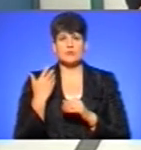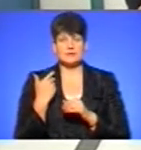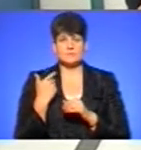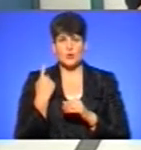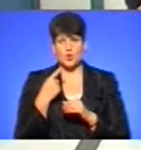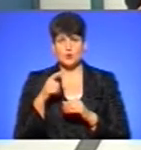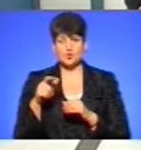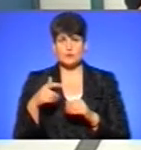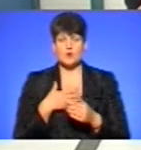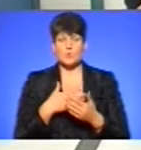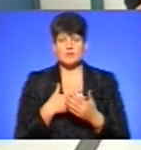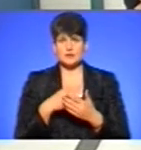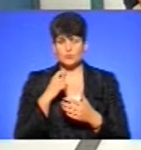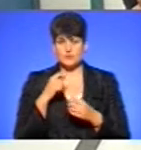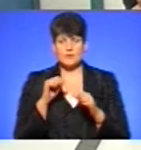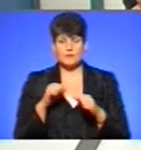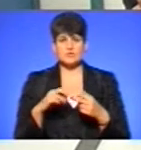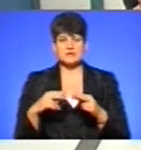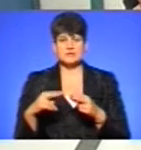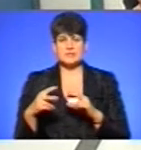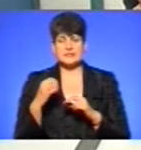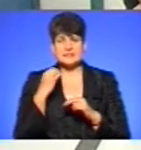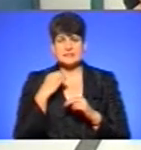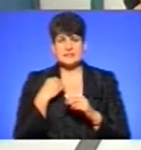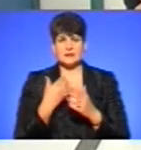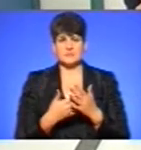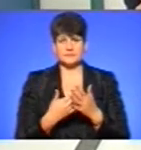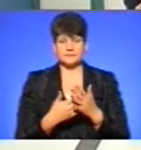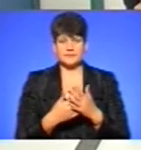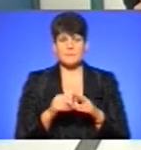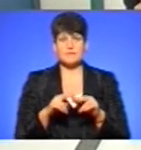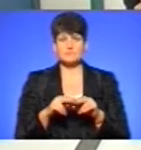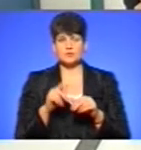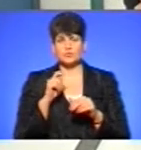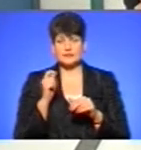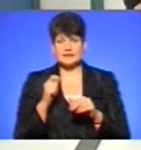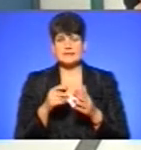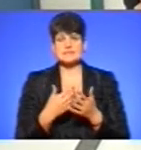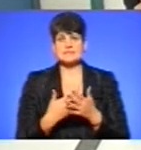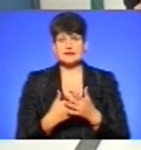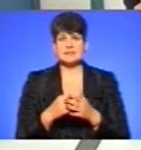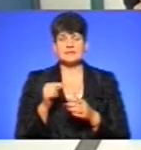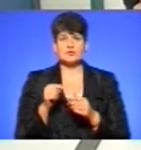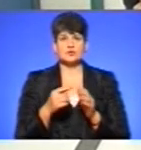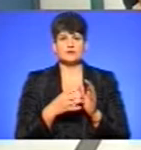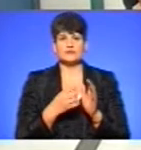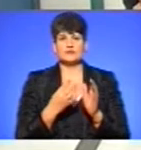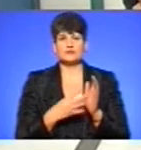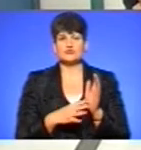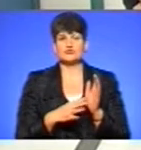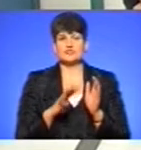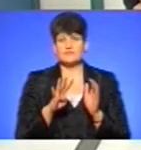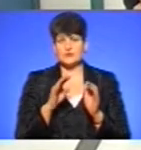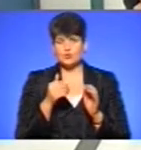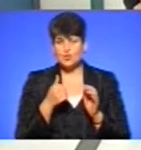особа, громадянин України, може замінити старий зразок паспорта громадянина України зразка 1994 року на